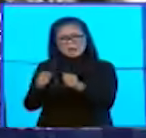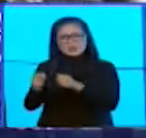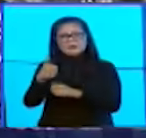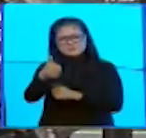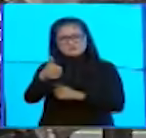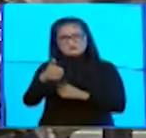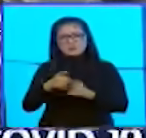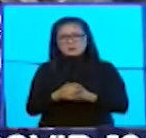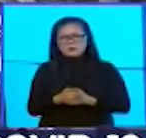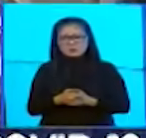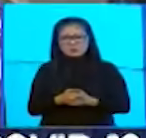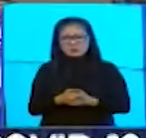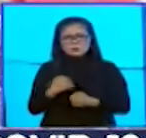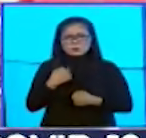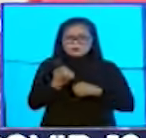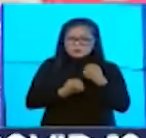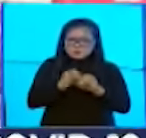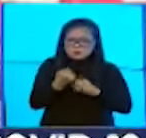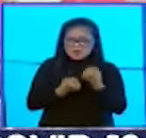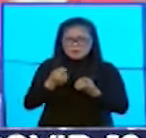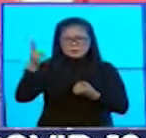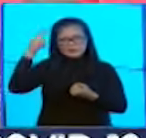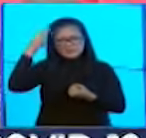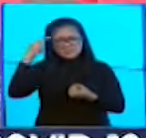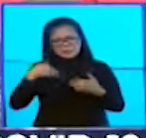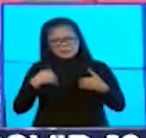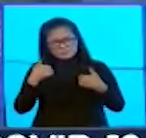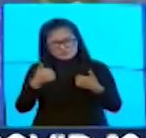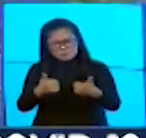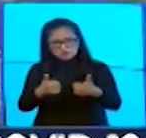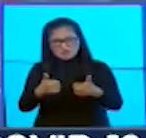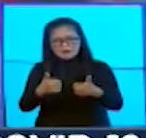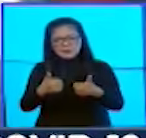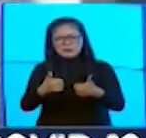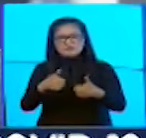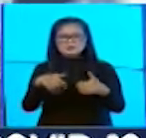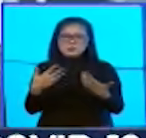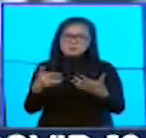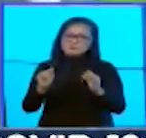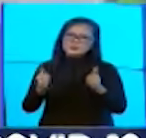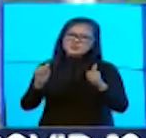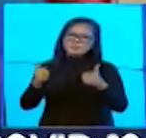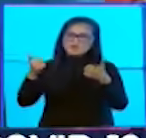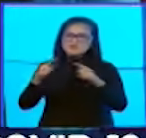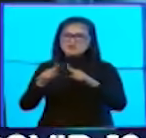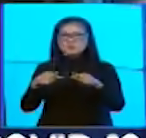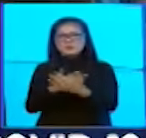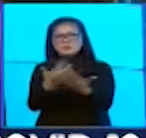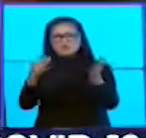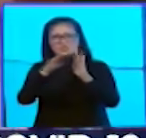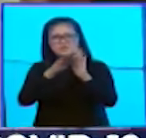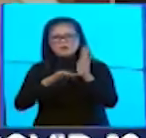Upaya pemerintah dan angka kesembuhan yang berhasil dicapai tentu tidak akan berarti jika kita terus saja abai protokol kesehatan.